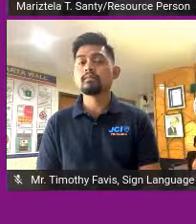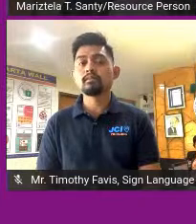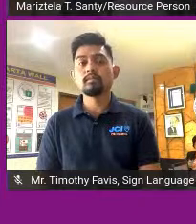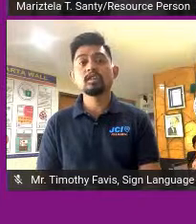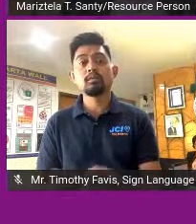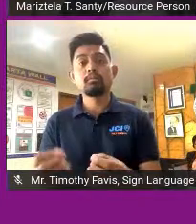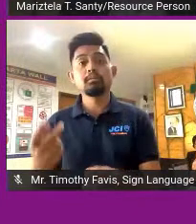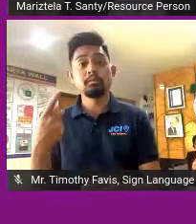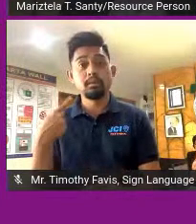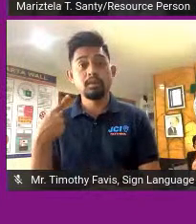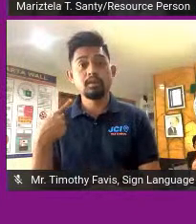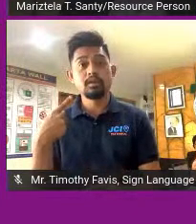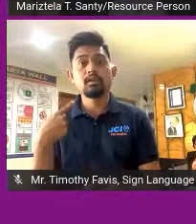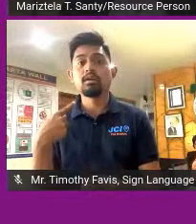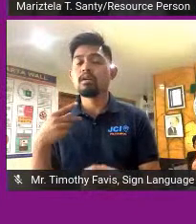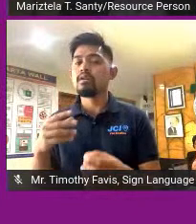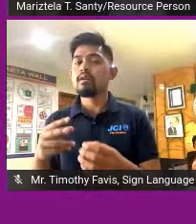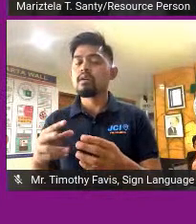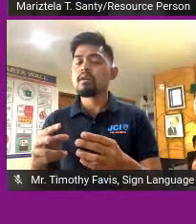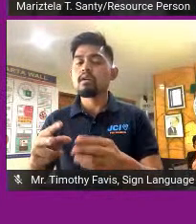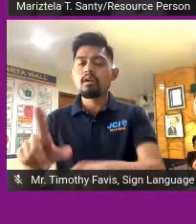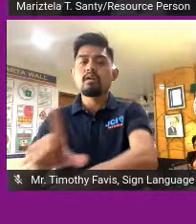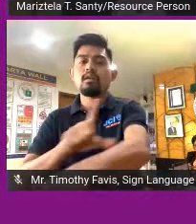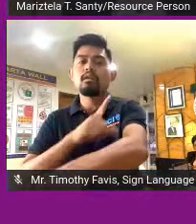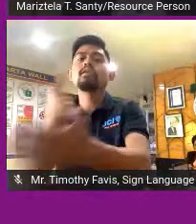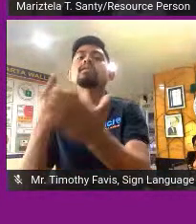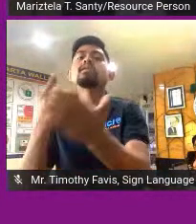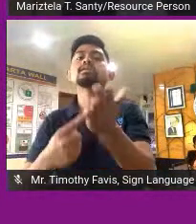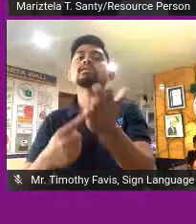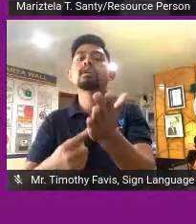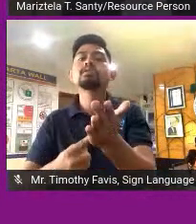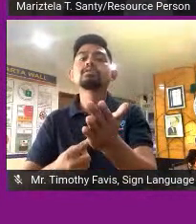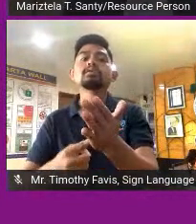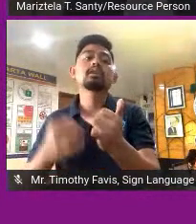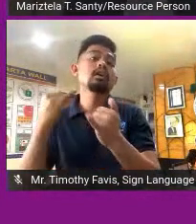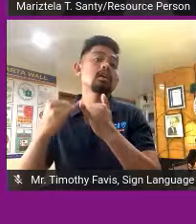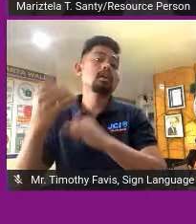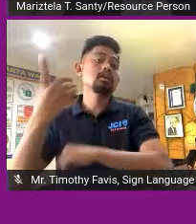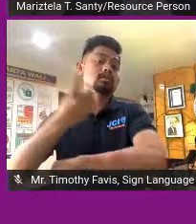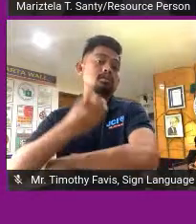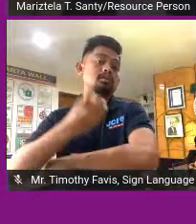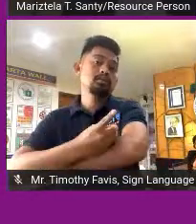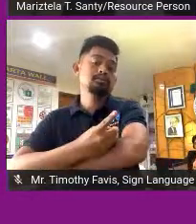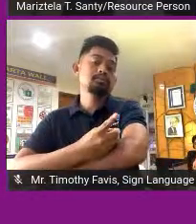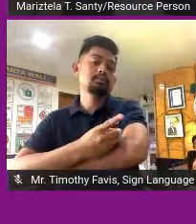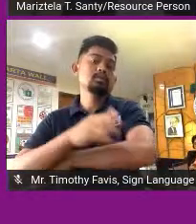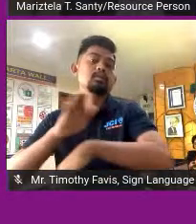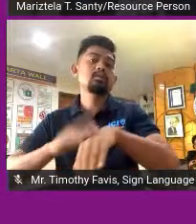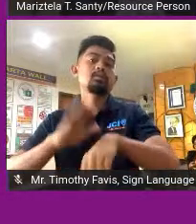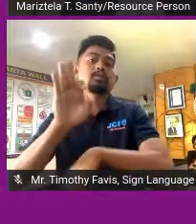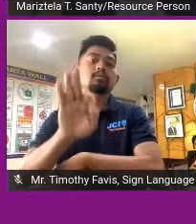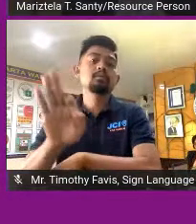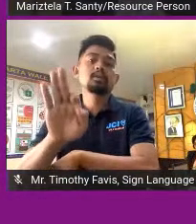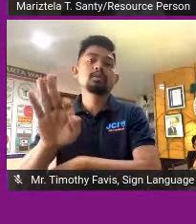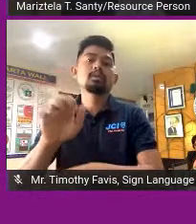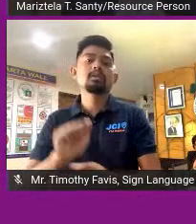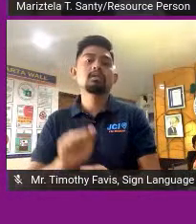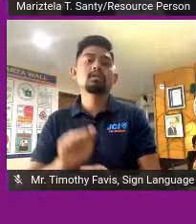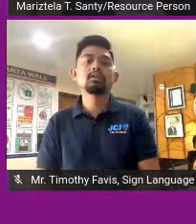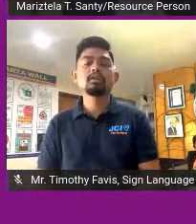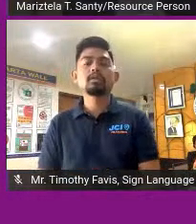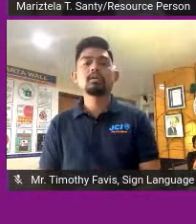full-length discussion on the last day. I-include pa po natin ito. So, ang sunod pong violence against women